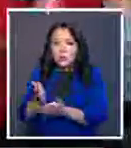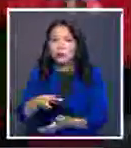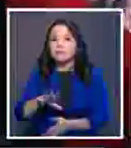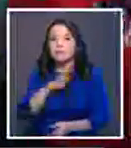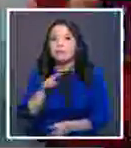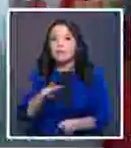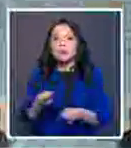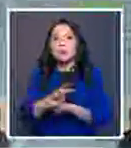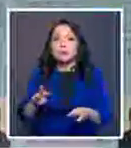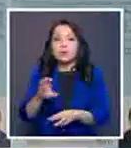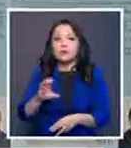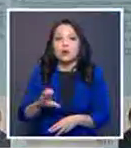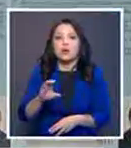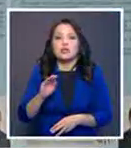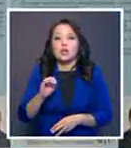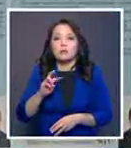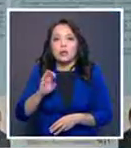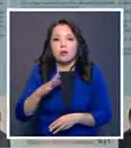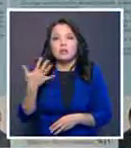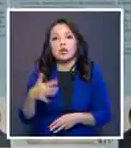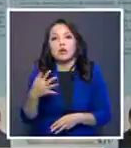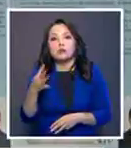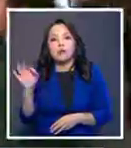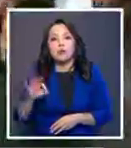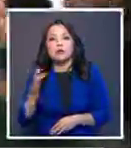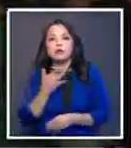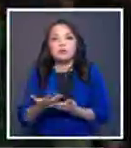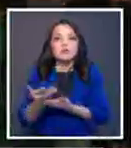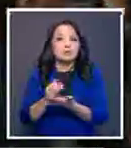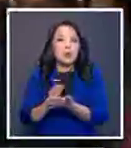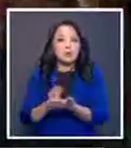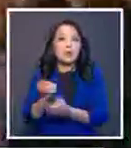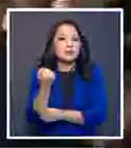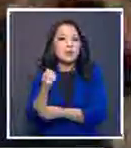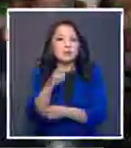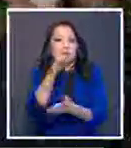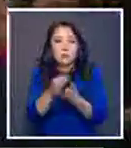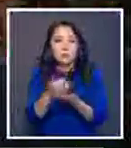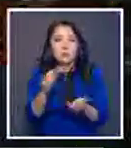премьер-министр Сооронбай Жээнбеков 54%-дан астам дауыс жинап жеңіске